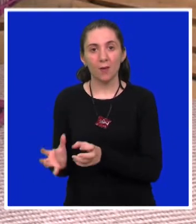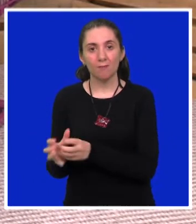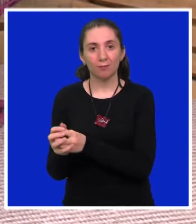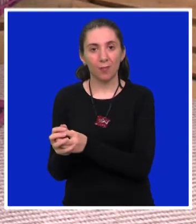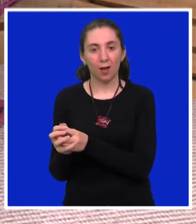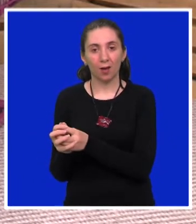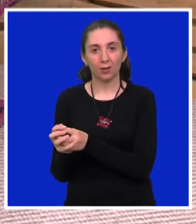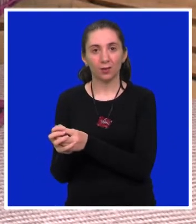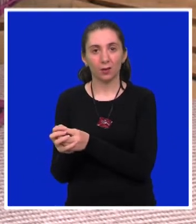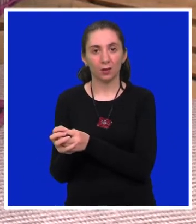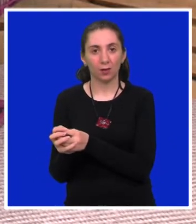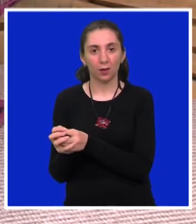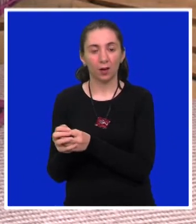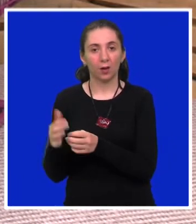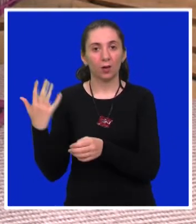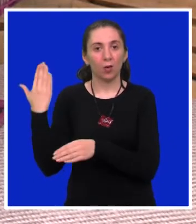ni manje